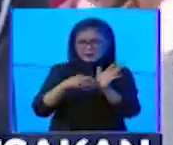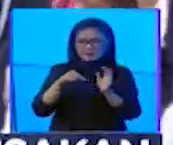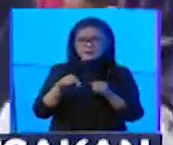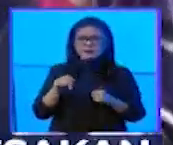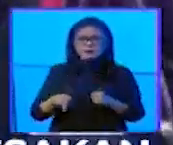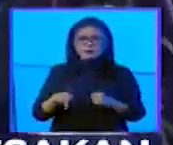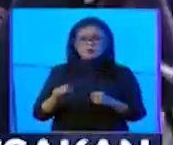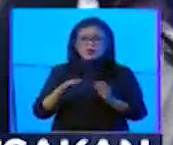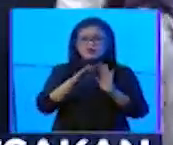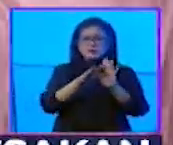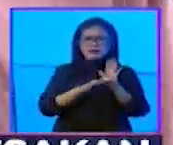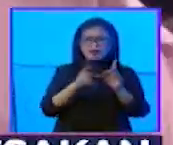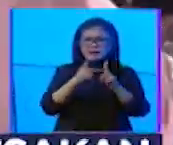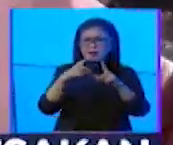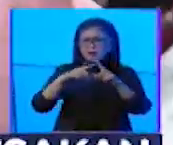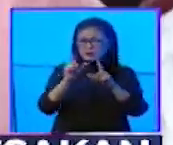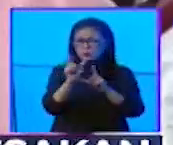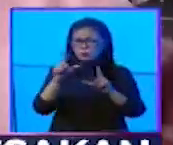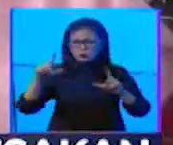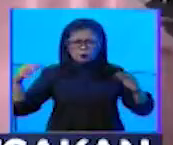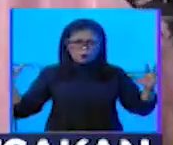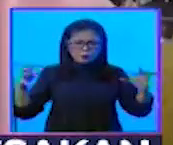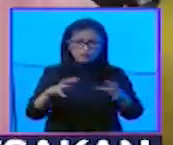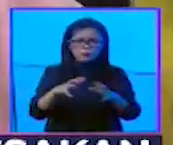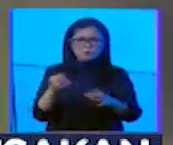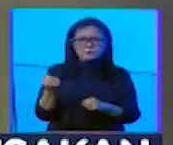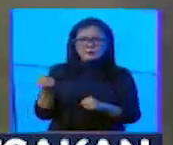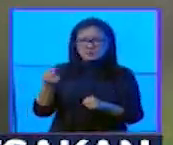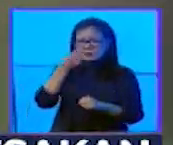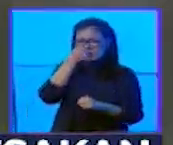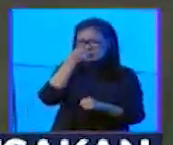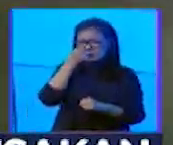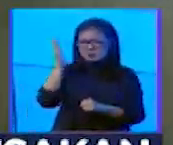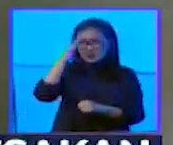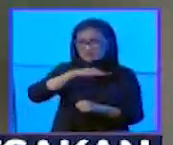Qadir Jailani di Kecamatan Pasar Kemis Kabupaten Tangerang Minggu kemarin.